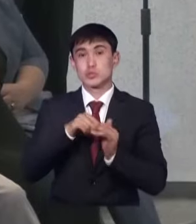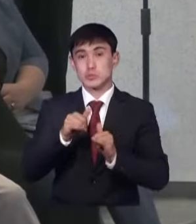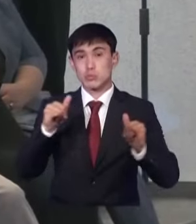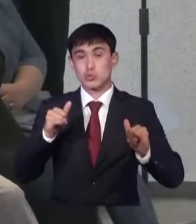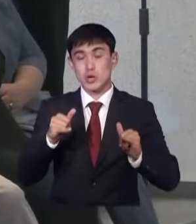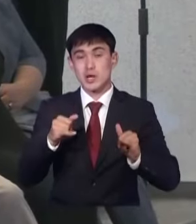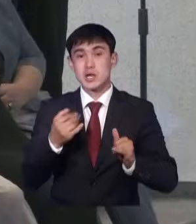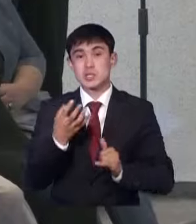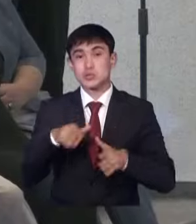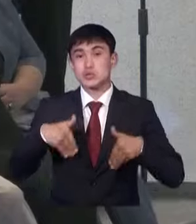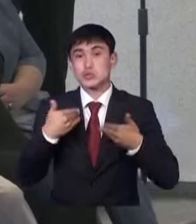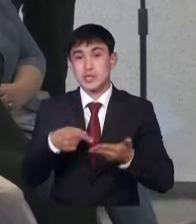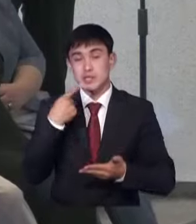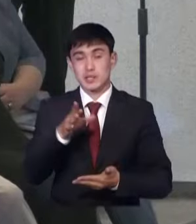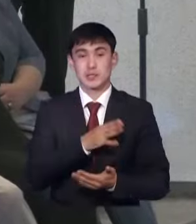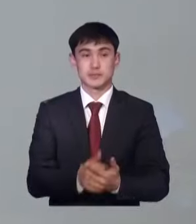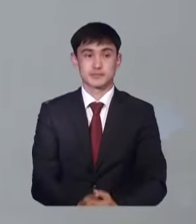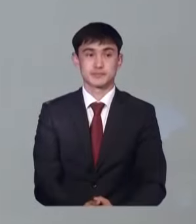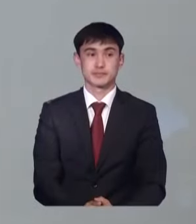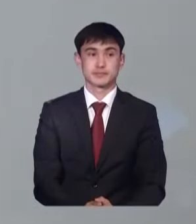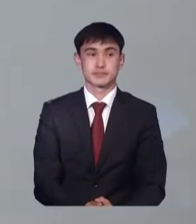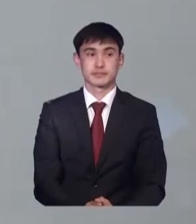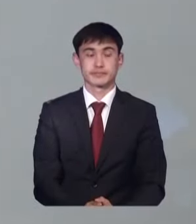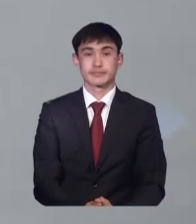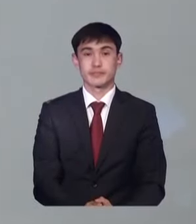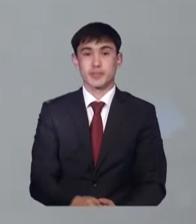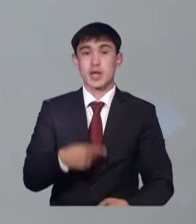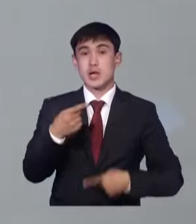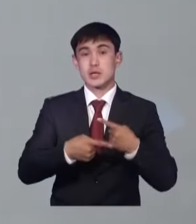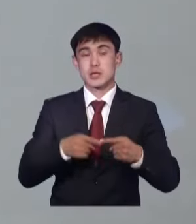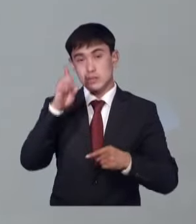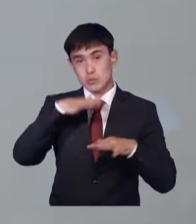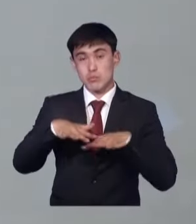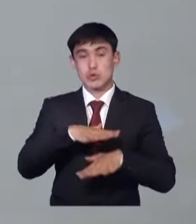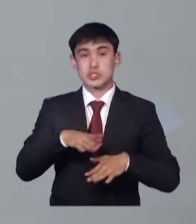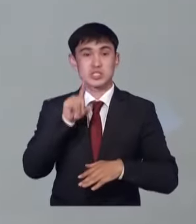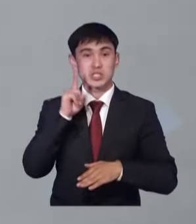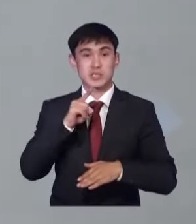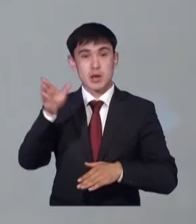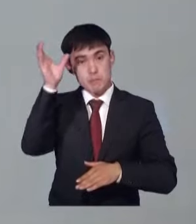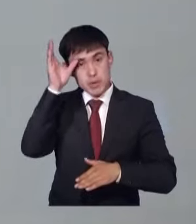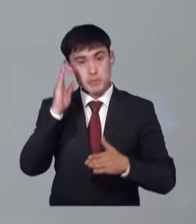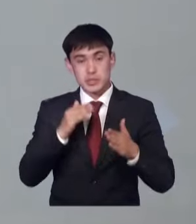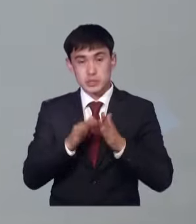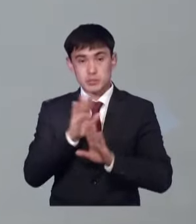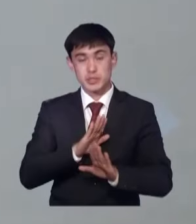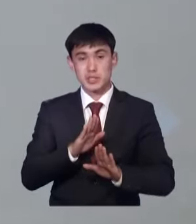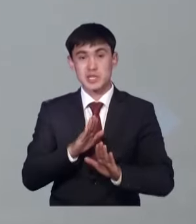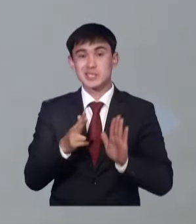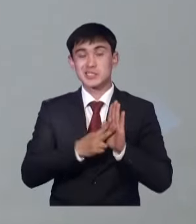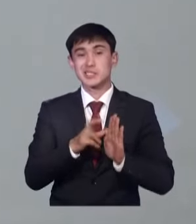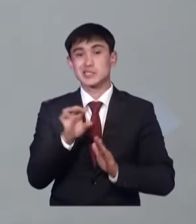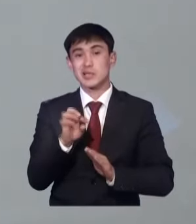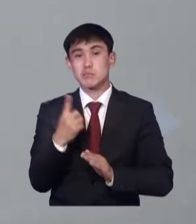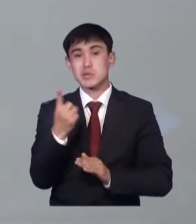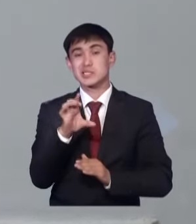дамытуға қатысты ұсыныстарын да жеткізді. Елдің болашағы болып отырған жастар тек біліммен ғана шектеліп қоймай, 8 қырлы, 1 сырлы